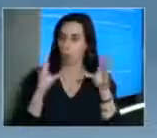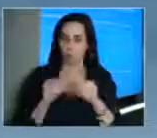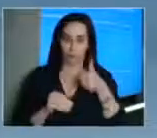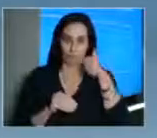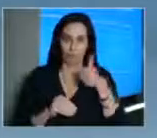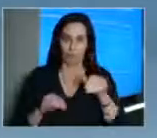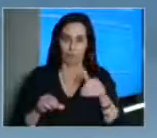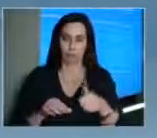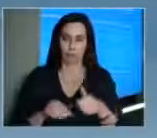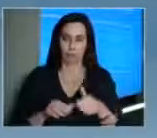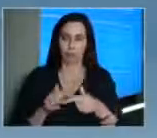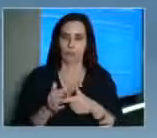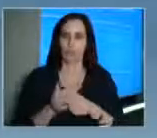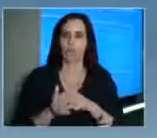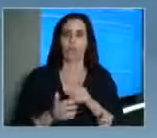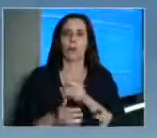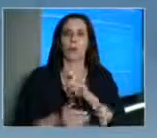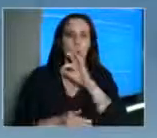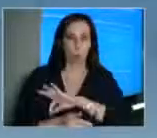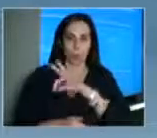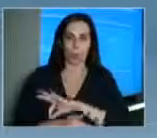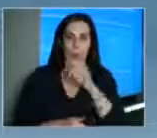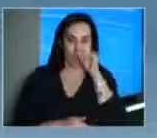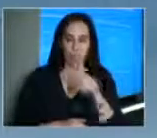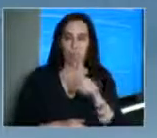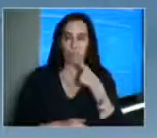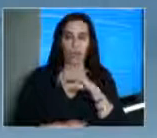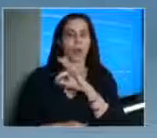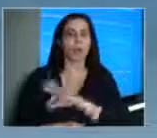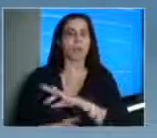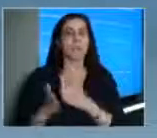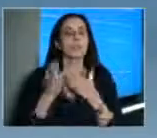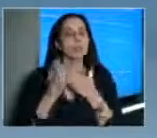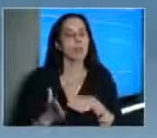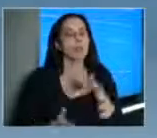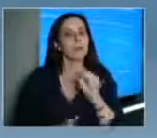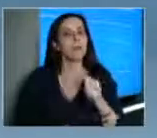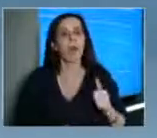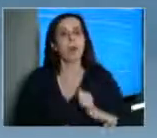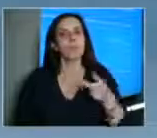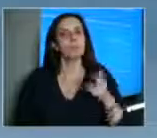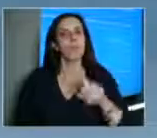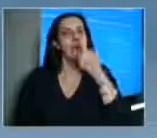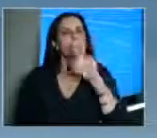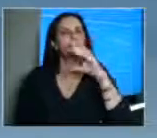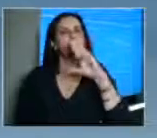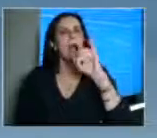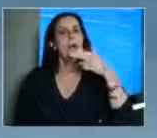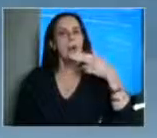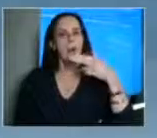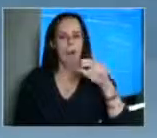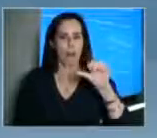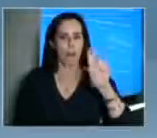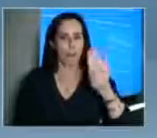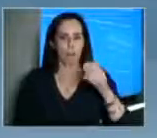עם נשיא סוריה ולדימיר פוטין, שחשף שרוסיה סייעה באיתור גופתו של זכריה באומל,